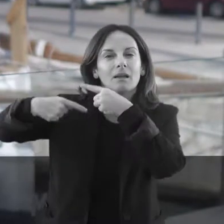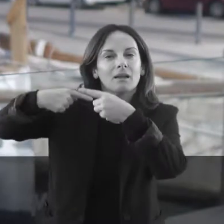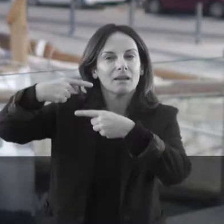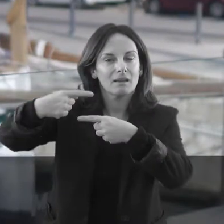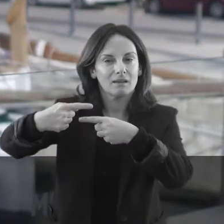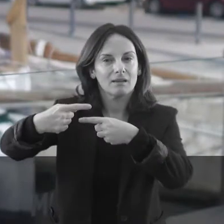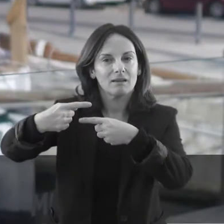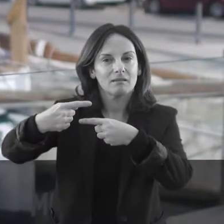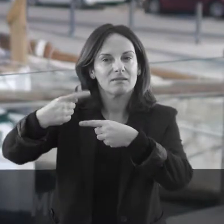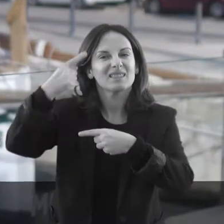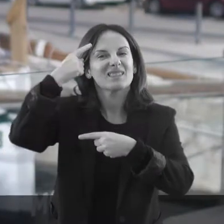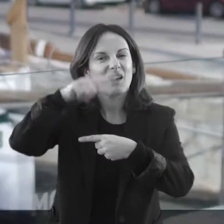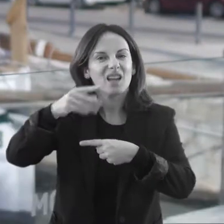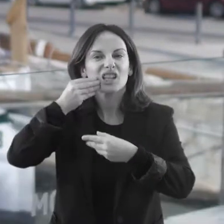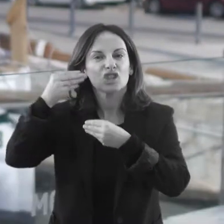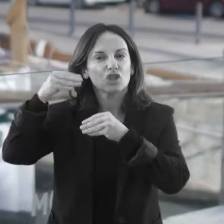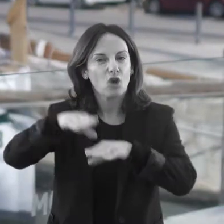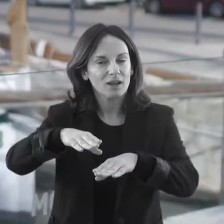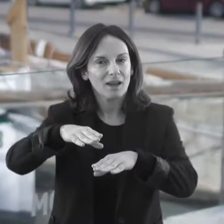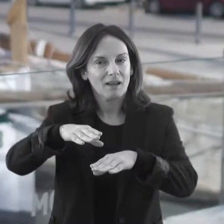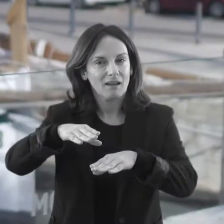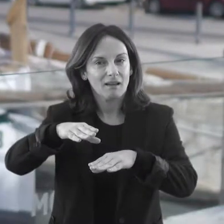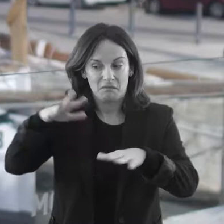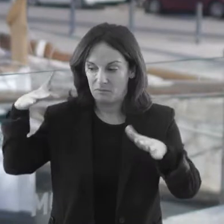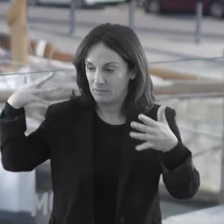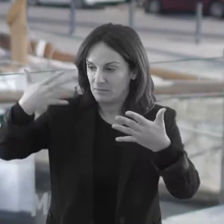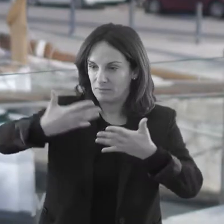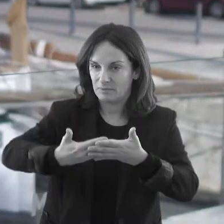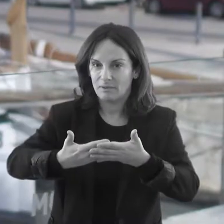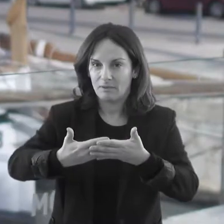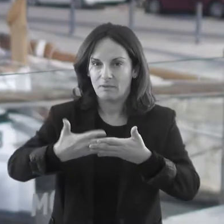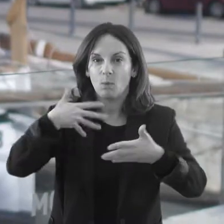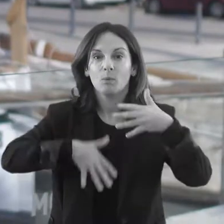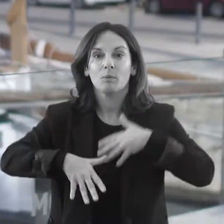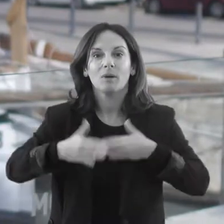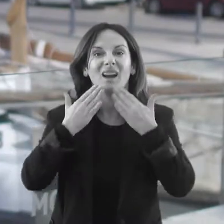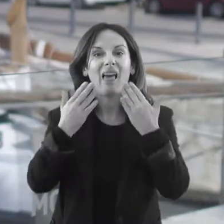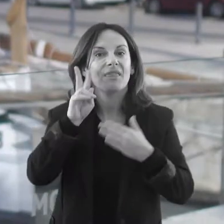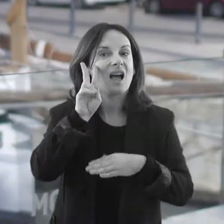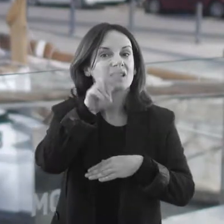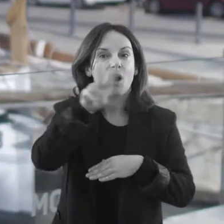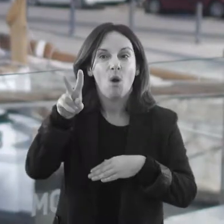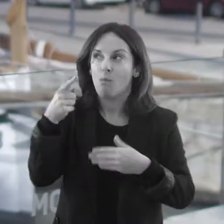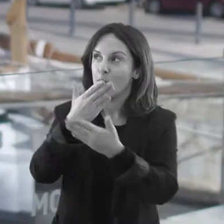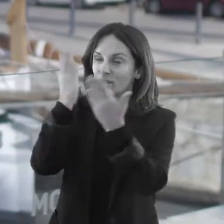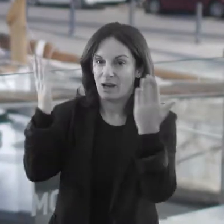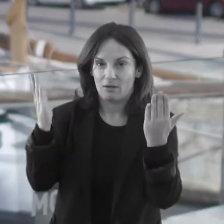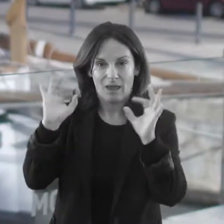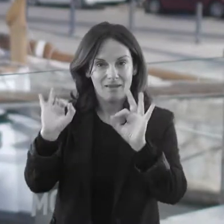que ens han transmesos i com hem arribat en el moment que som ara. En el cas del Museu